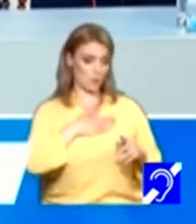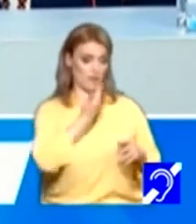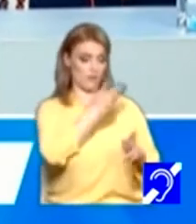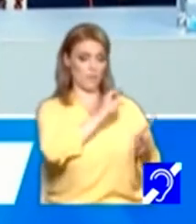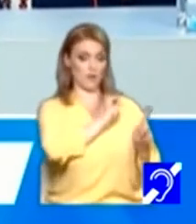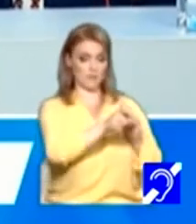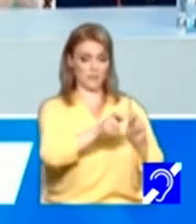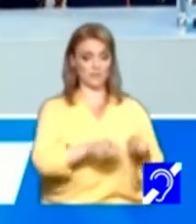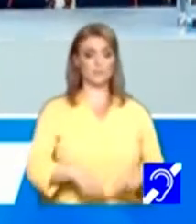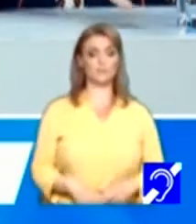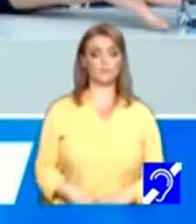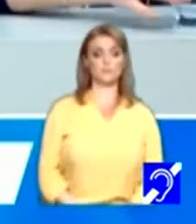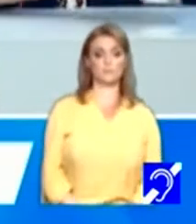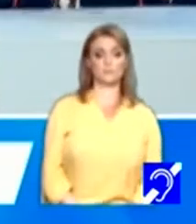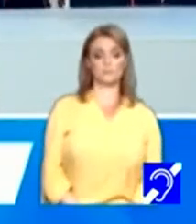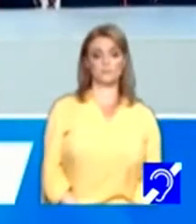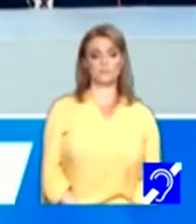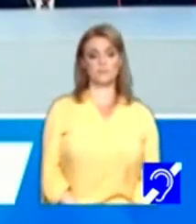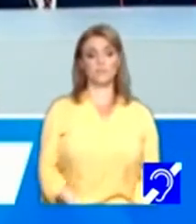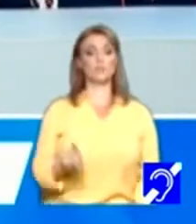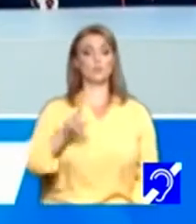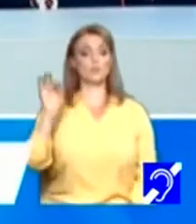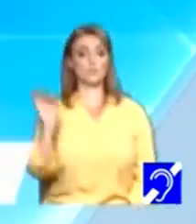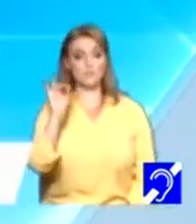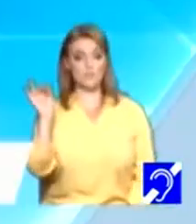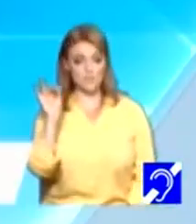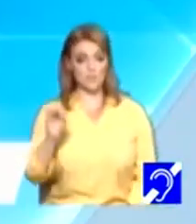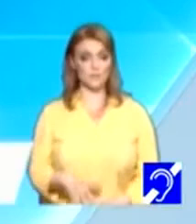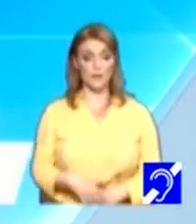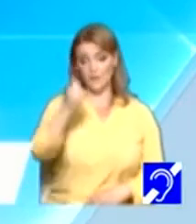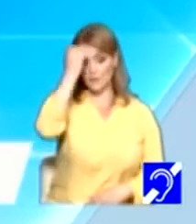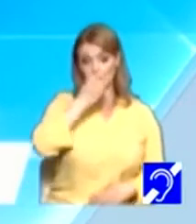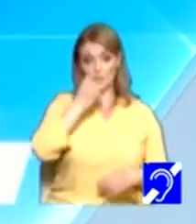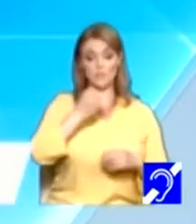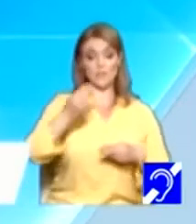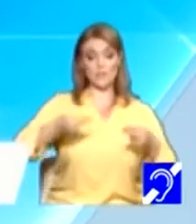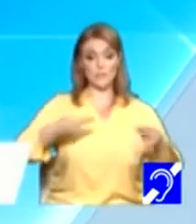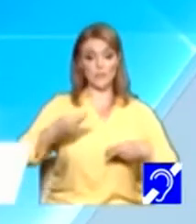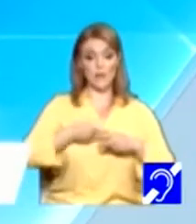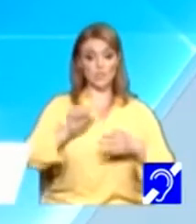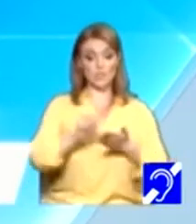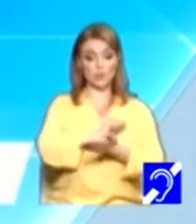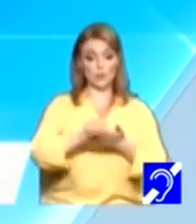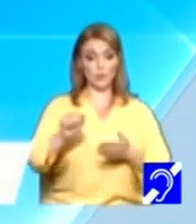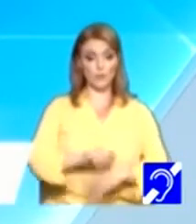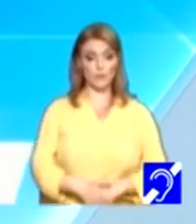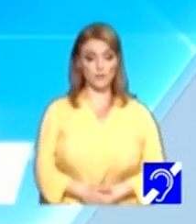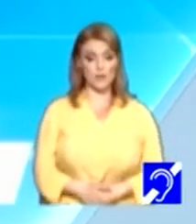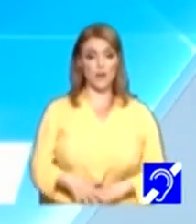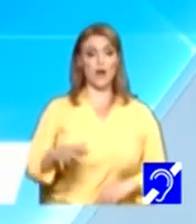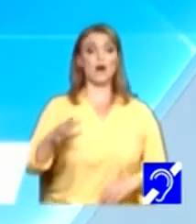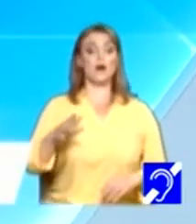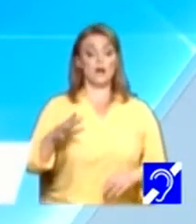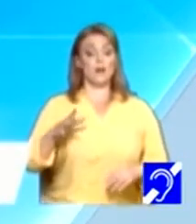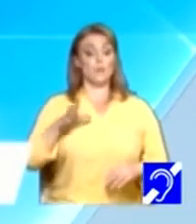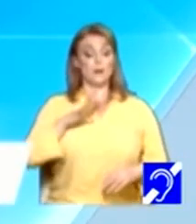atunci la lucru. Nu contează. Dar vă spun eu, și cel mai interesant, că datorită la semnării acestui acord, au profitat anume șmecherași de al